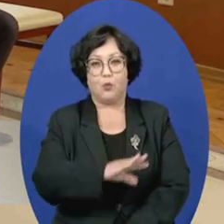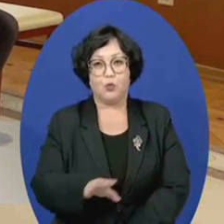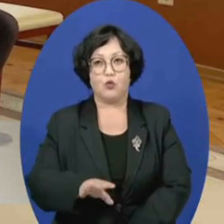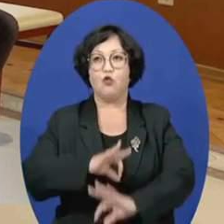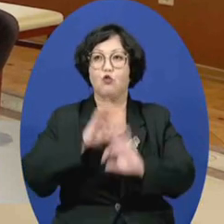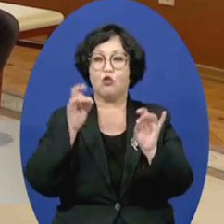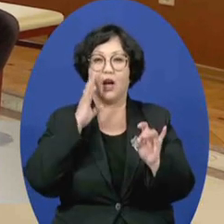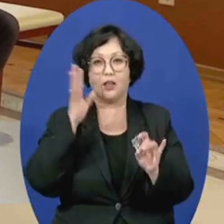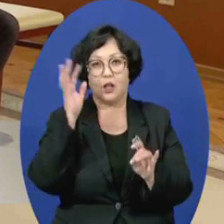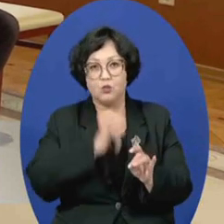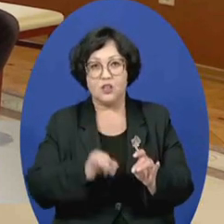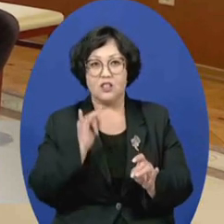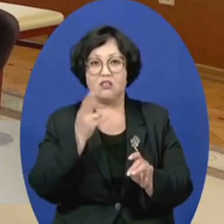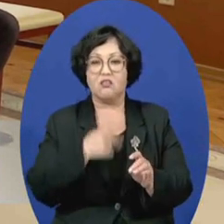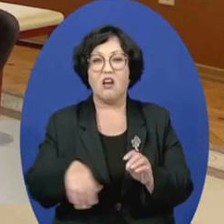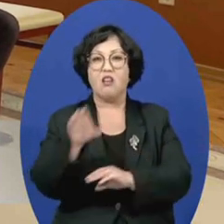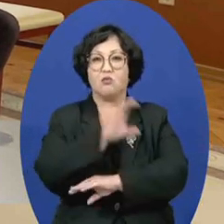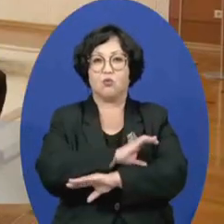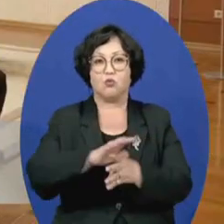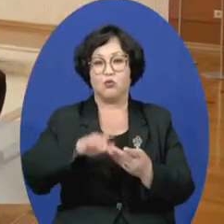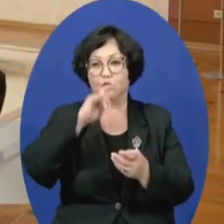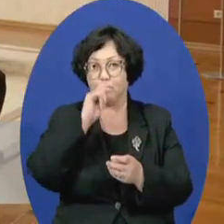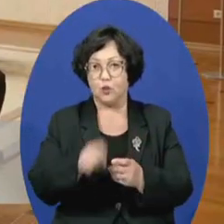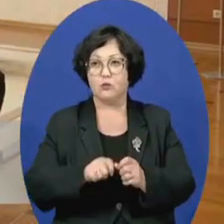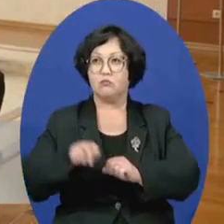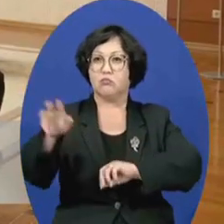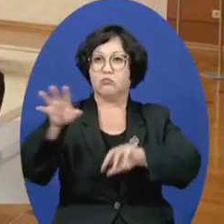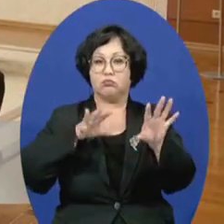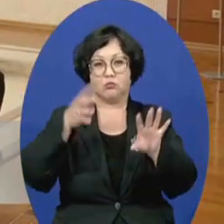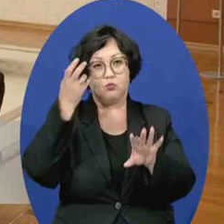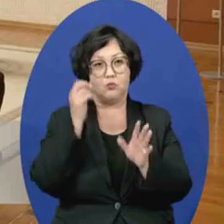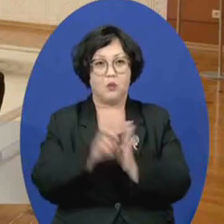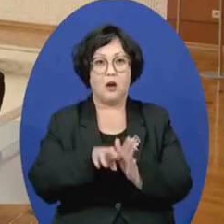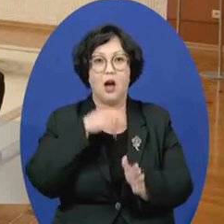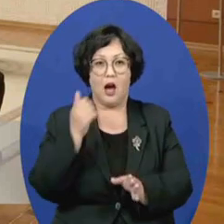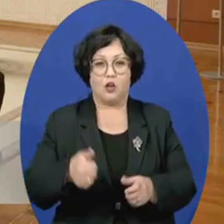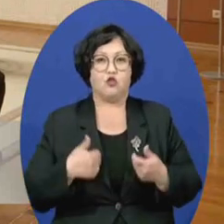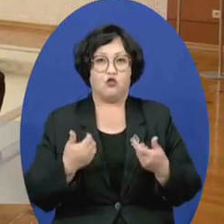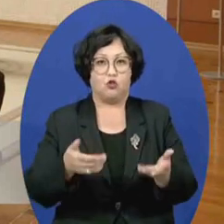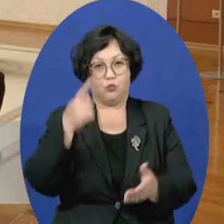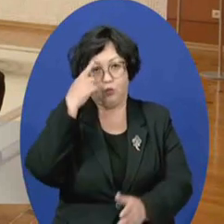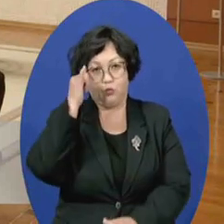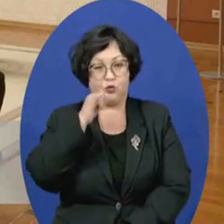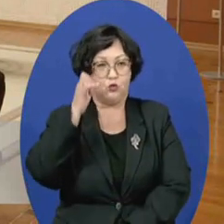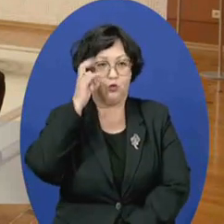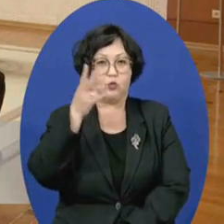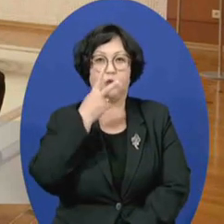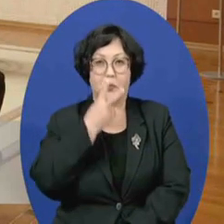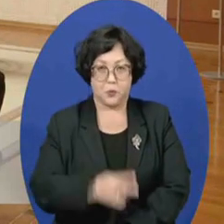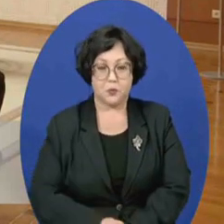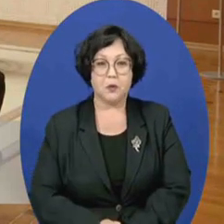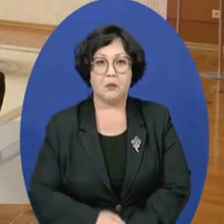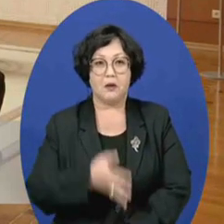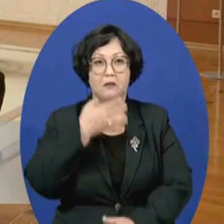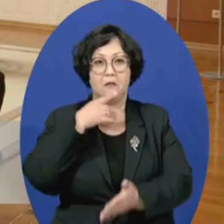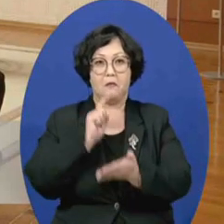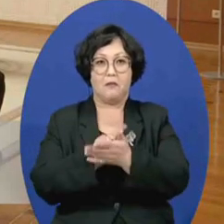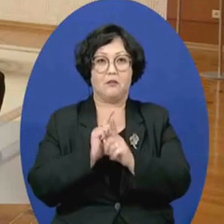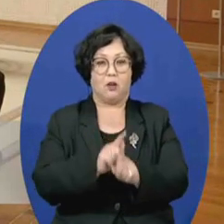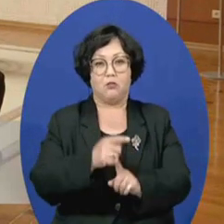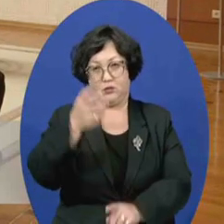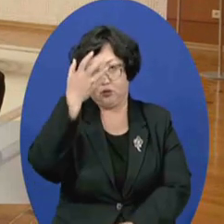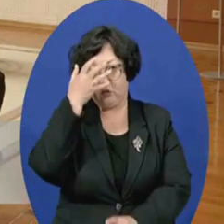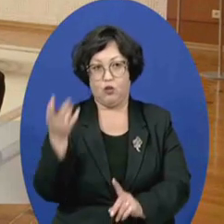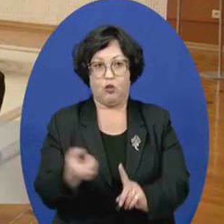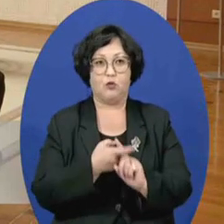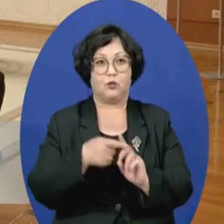бусад ихтэй сургуульд тэтгэлгээр суралцах боломжоор хангана гэж Монгол улсын эрхлэгч үздсэн байна. Эрхлэгчийн зарилгын дагуу засгийн